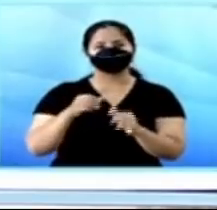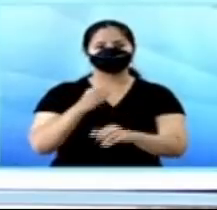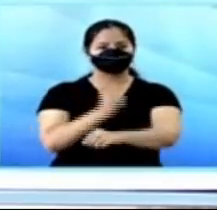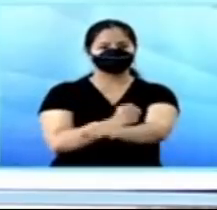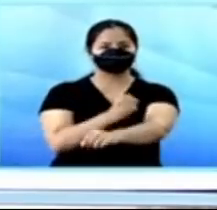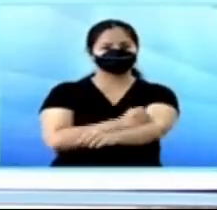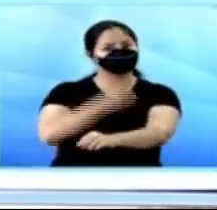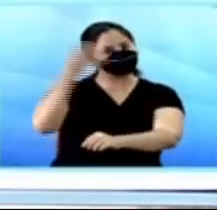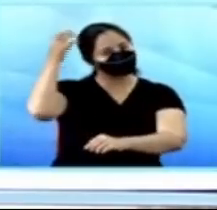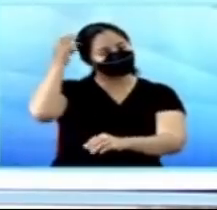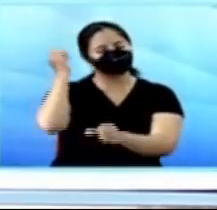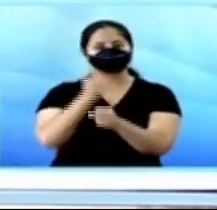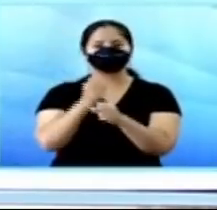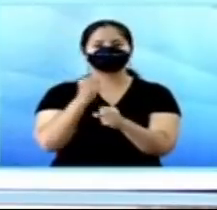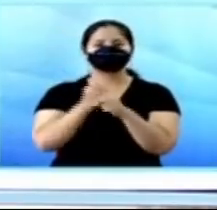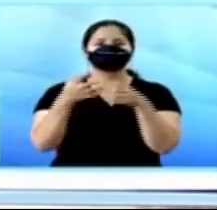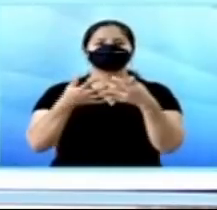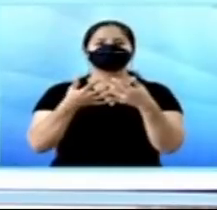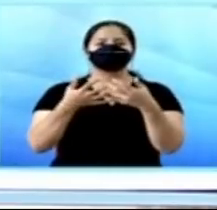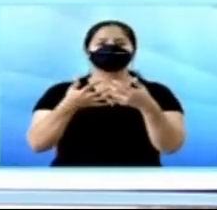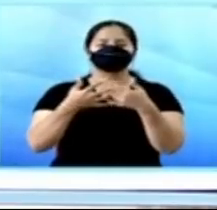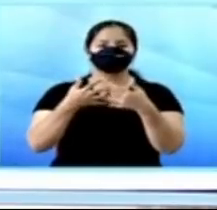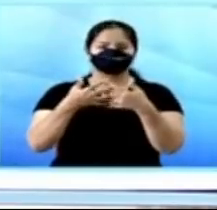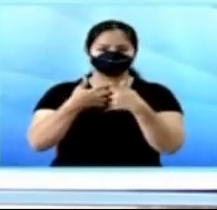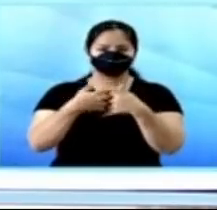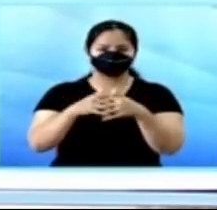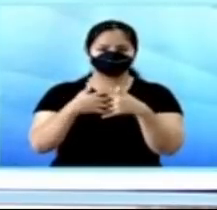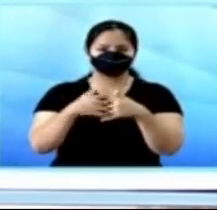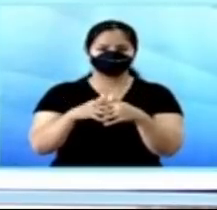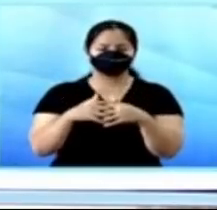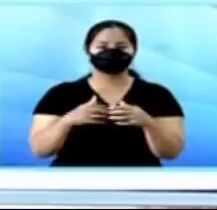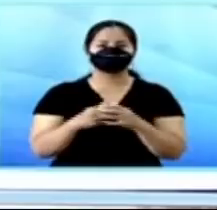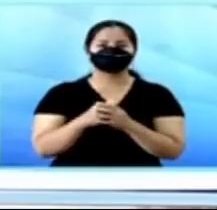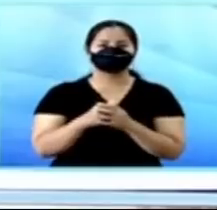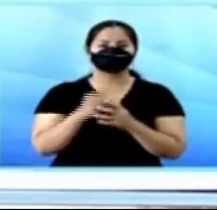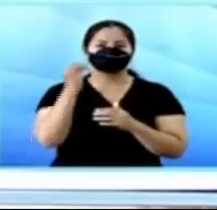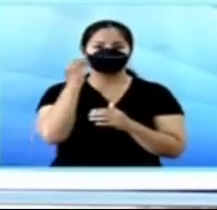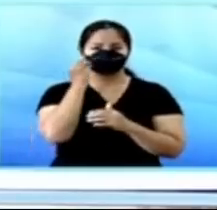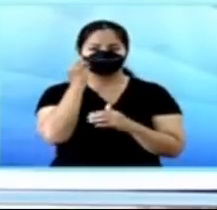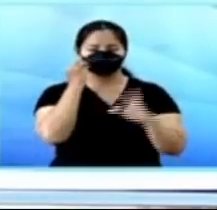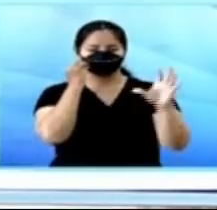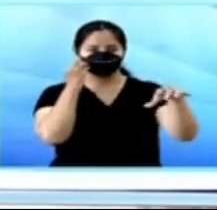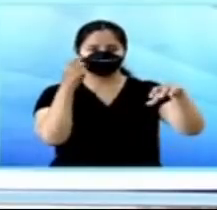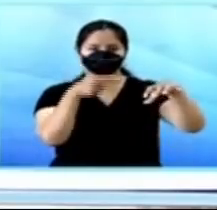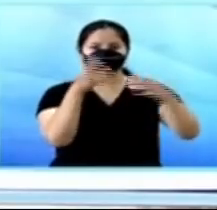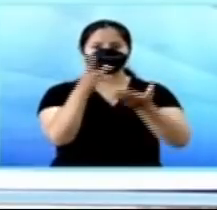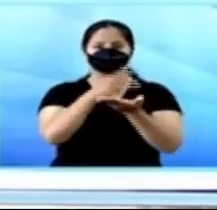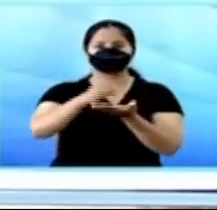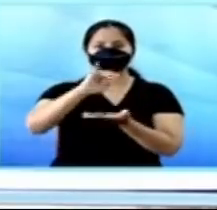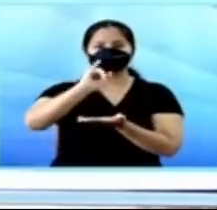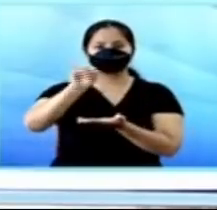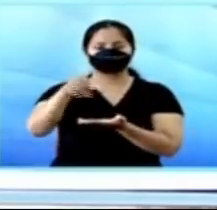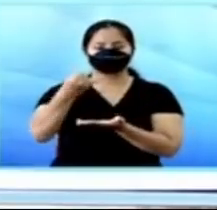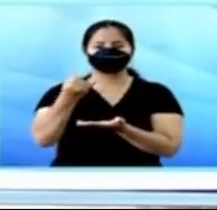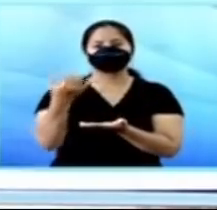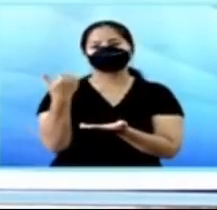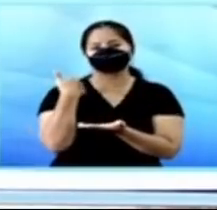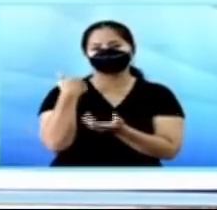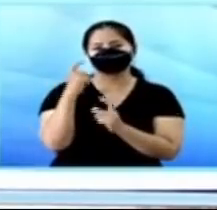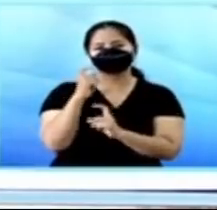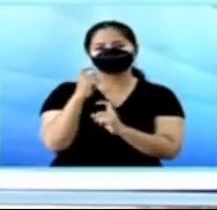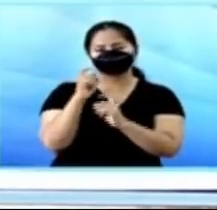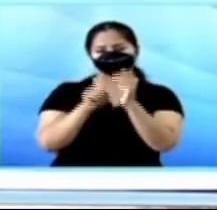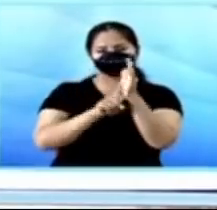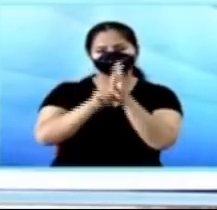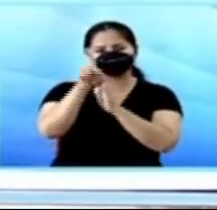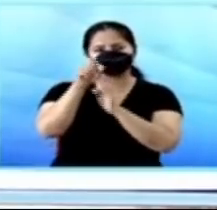านที่เฮ็ดเวียกอยู่ในโรงงานนะโดยเฉพาะแม่นอยู่บ้านหนองท่าเหนือเมืองจันทบุรีซึ่งมีความเสี่ยงสูงที่จะเ